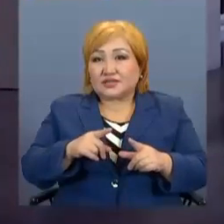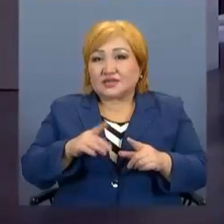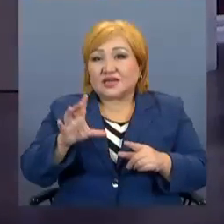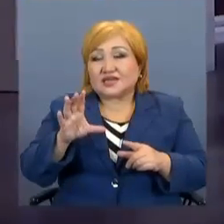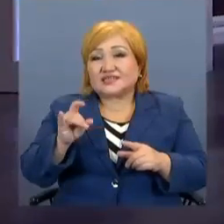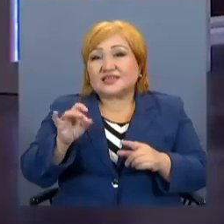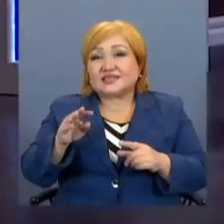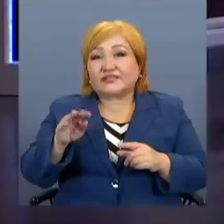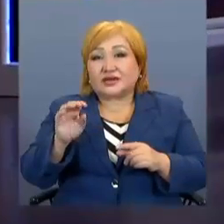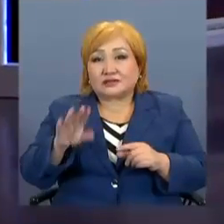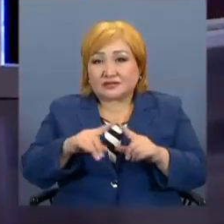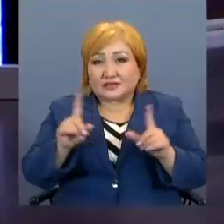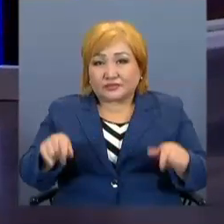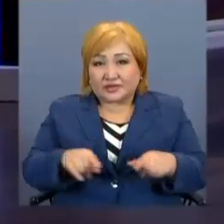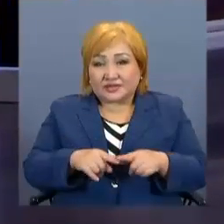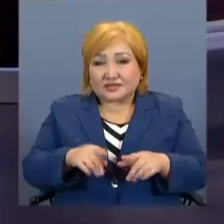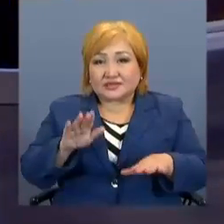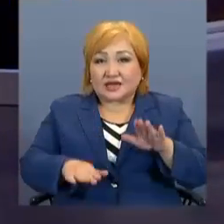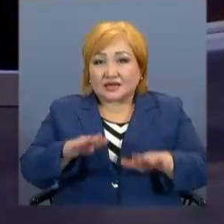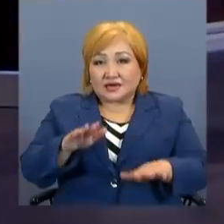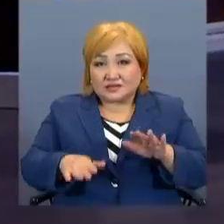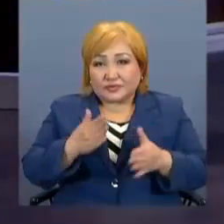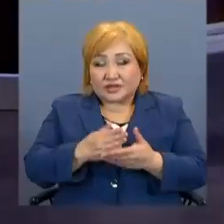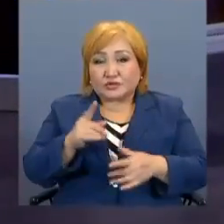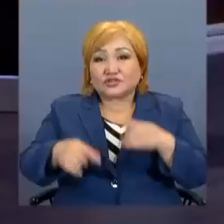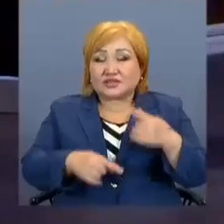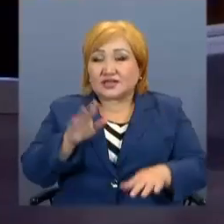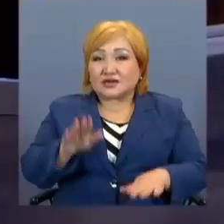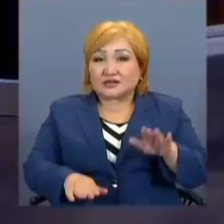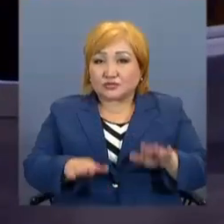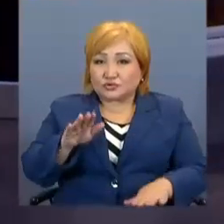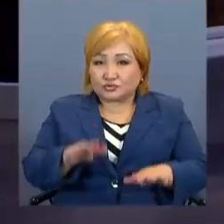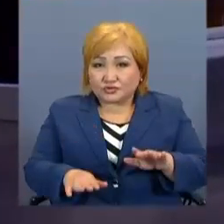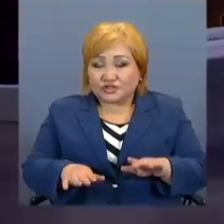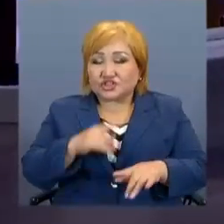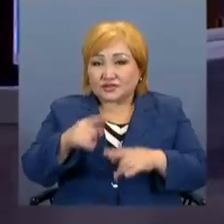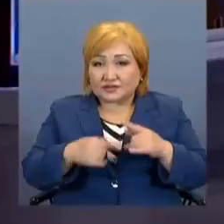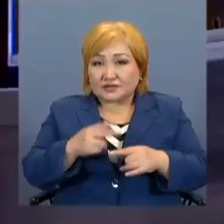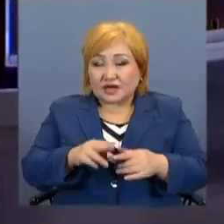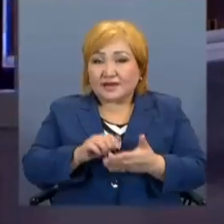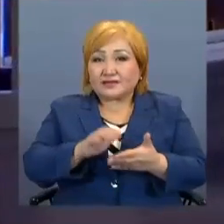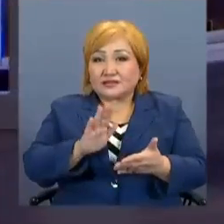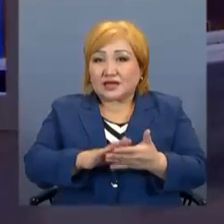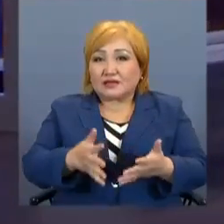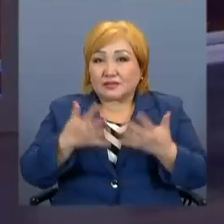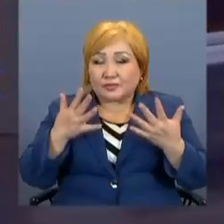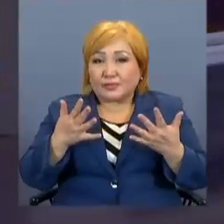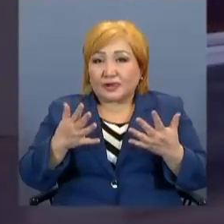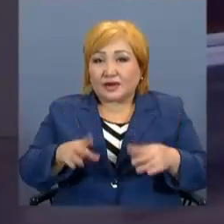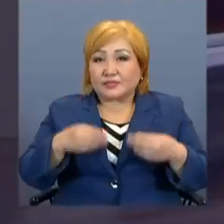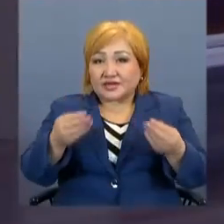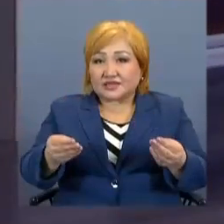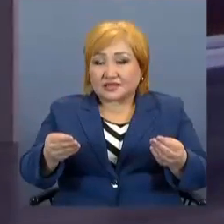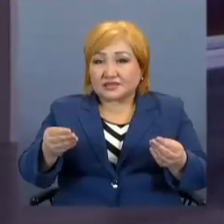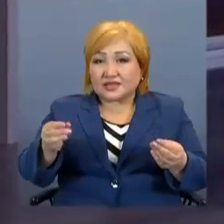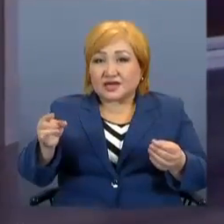бар, соның өлшеу құралы арқылы таразы өлшеу арқылы жаңа анықтап белгіленген параметрлерден, Қазақстанда өз